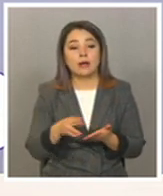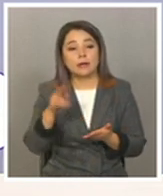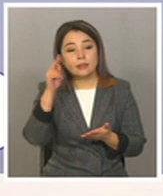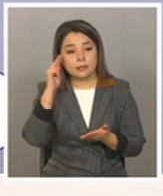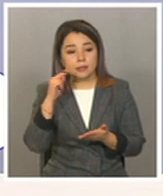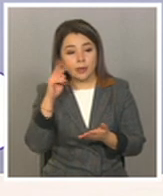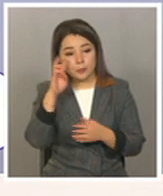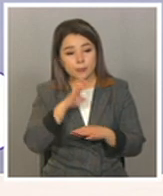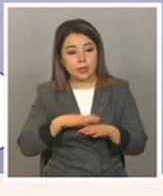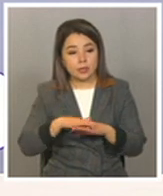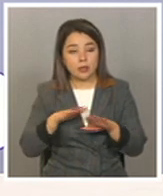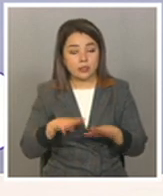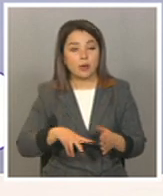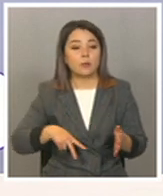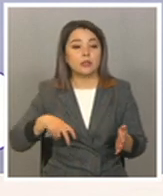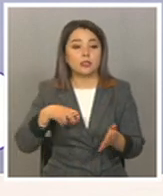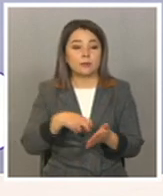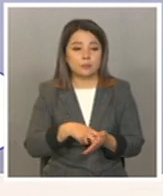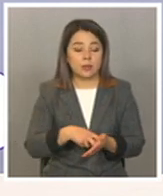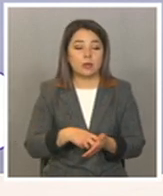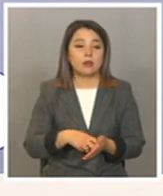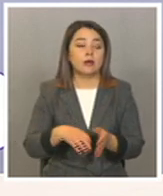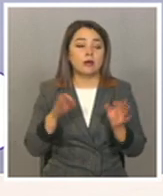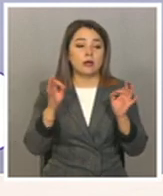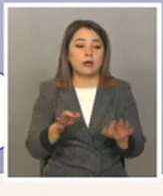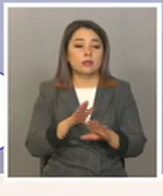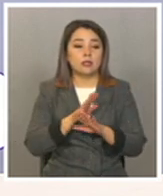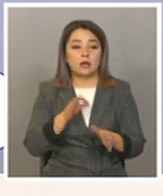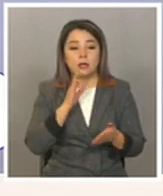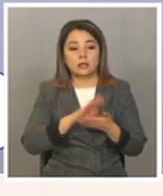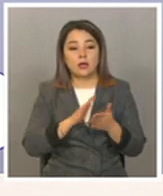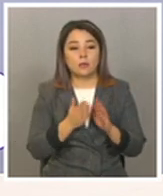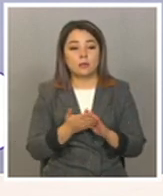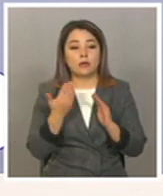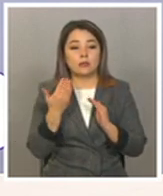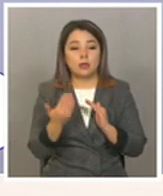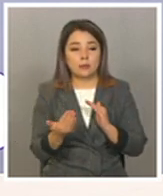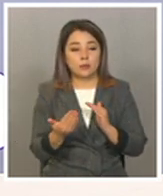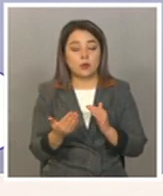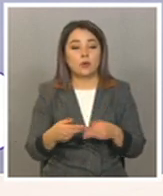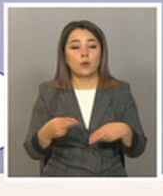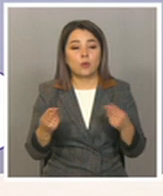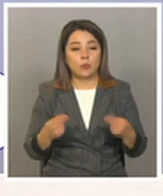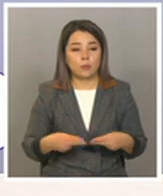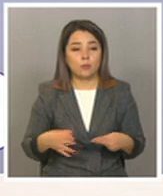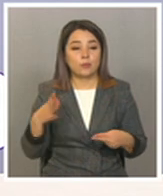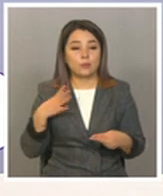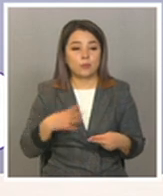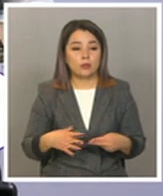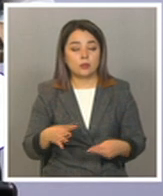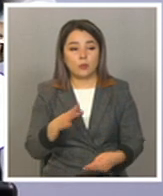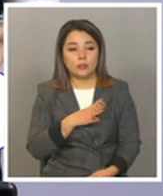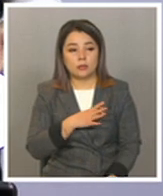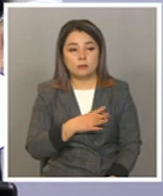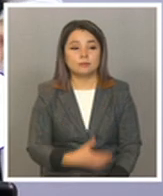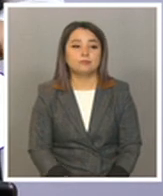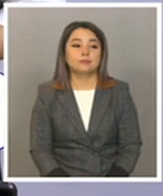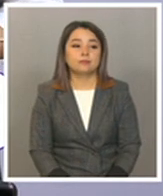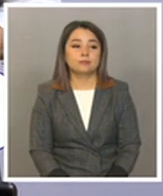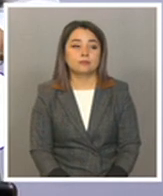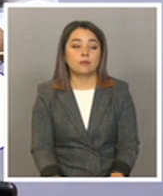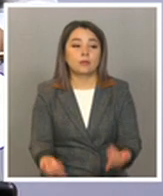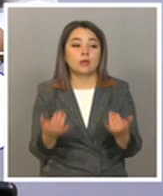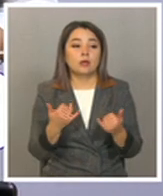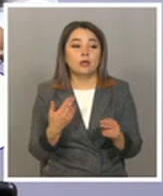мемлекеті тізе бүгіп, әділетсіз келісім шарттарға қол қоюға мәжбүр болды. Міне